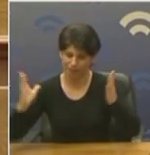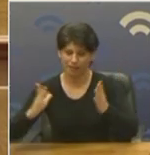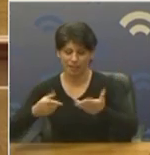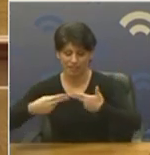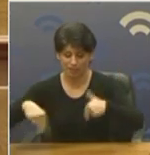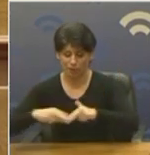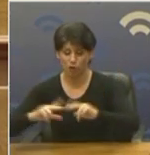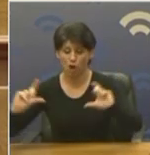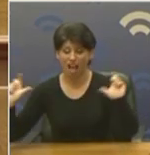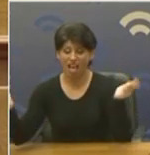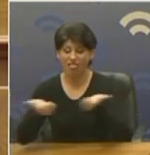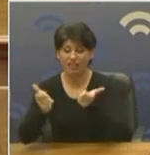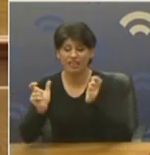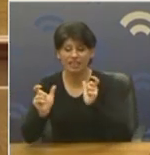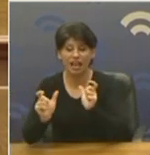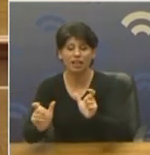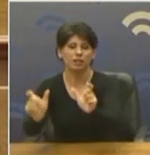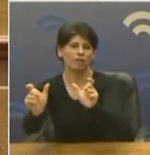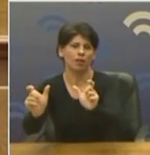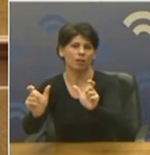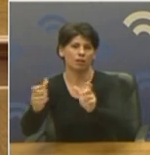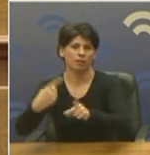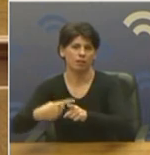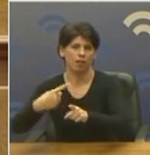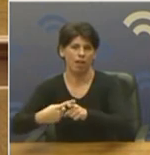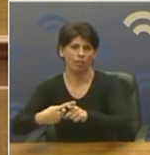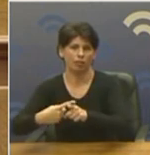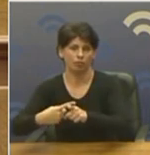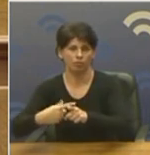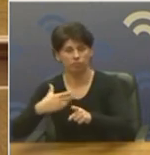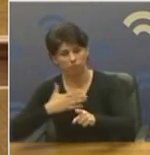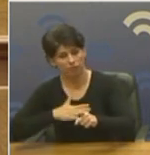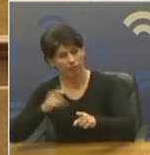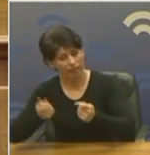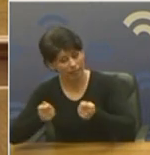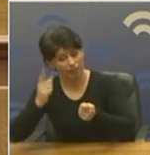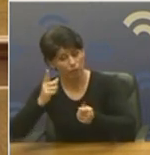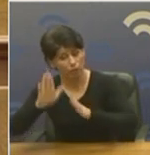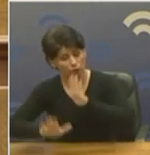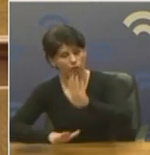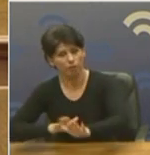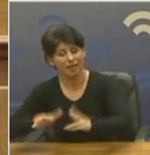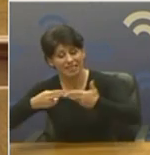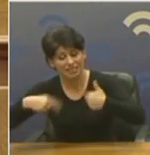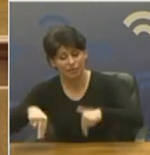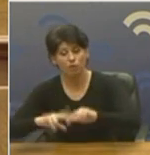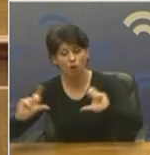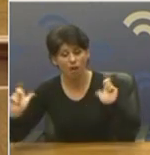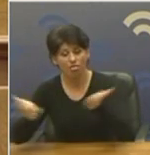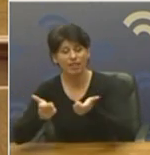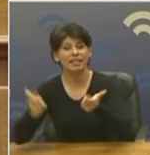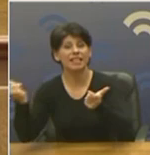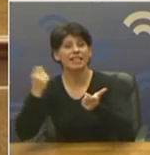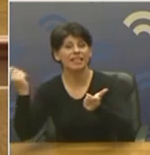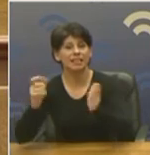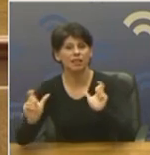χώρας. Κάντε το Συμβούλιο Εθνικής Ασφαλείας της χώρας. Θέλετε να μείνετε. Κάντε αυτό το πρώτο βήμα. Συμβούλιο Εθνικής Ασφαλείας. Όπως